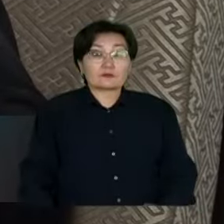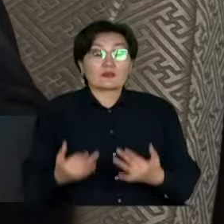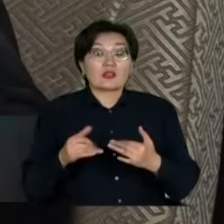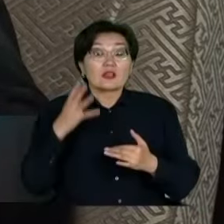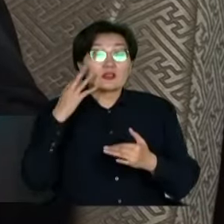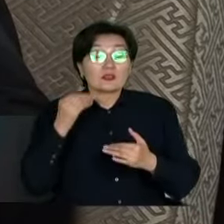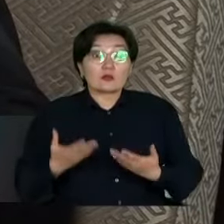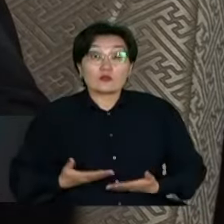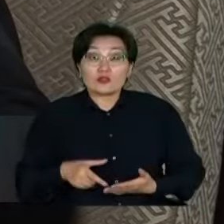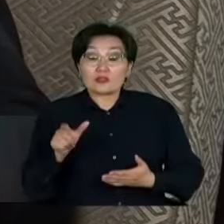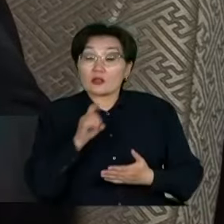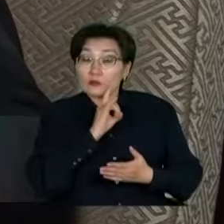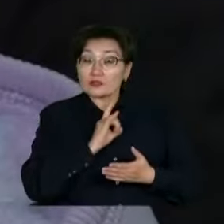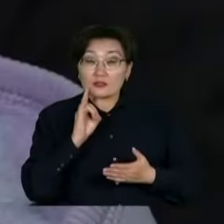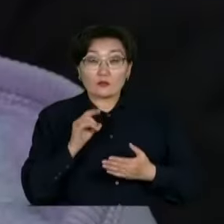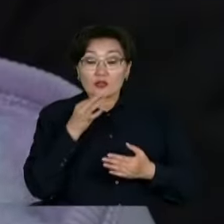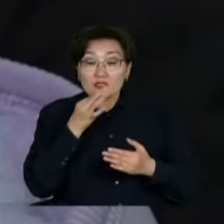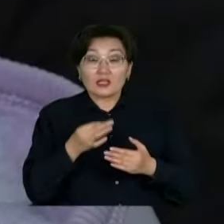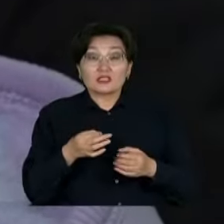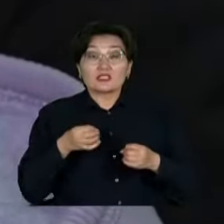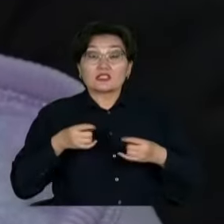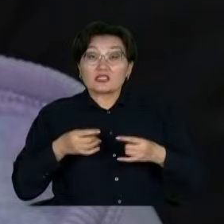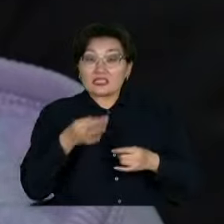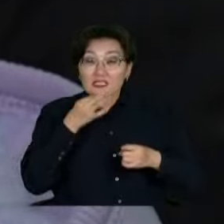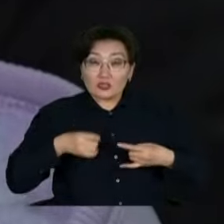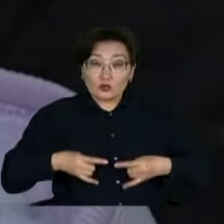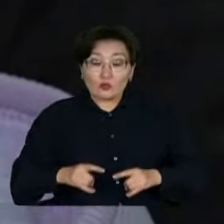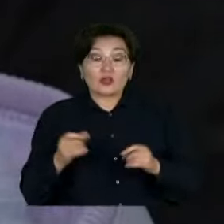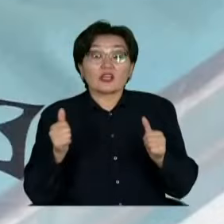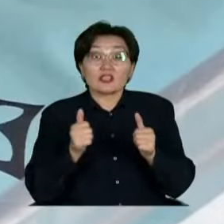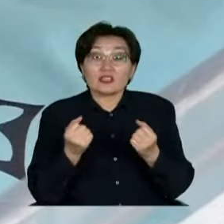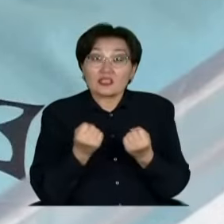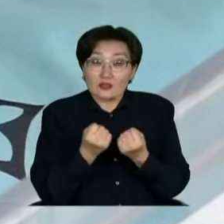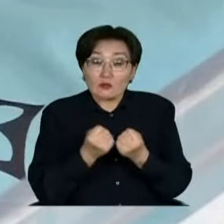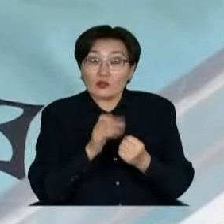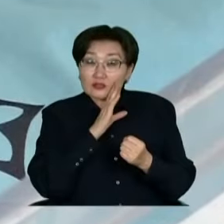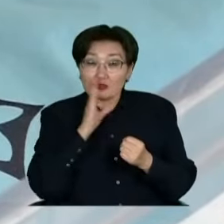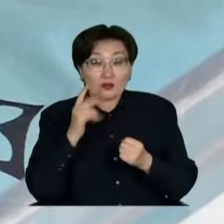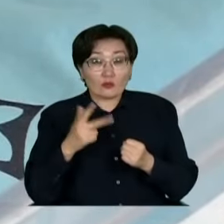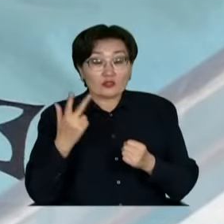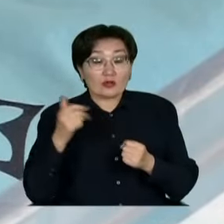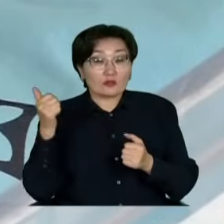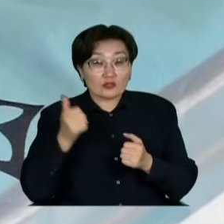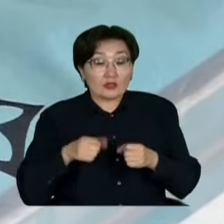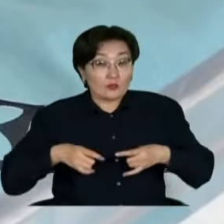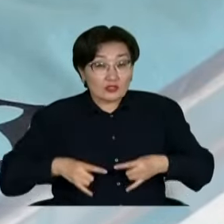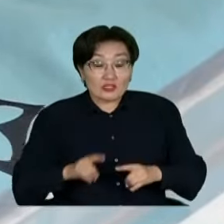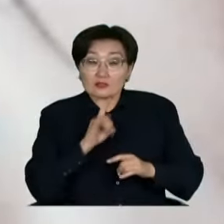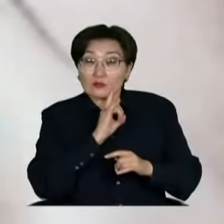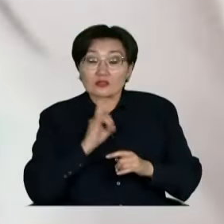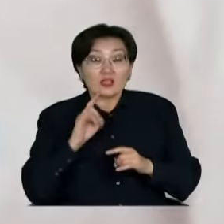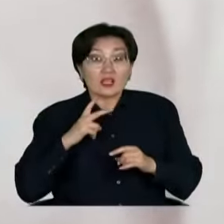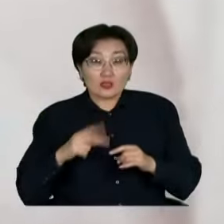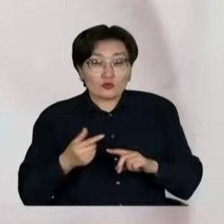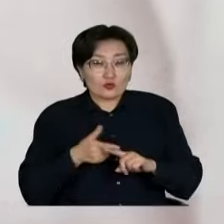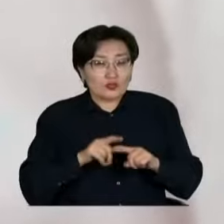Алматы тұрғын Александра Марчевская мерзімнен ерте туған егіздердің анасы. Кесіртілігі арқылы жүктіліктің 33-ші аптасында босанғандықтан қыздары